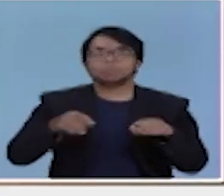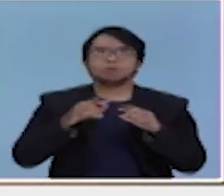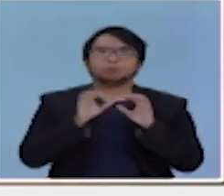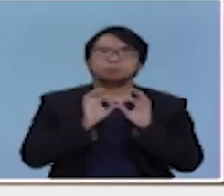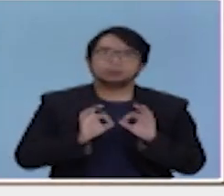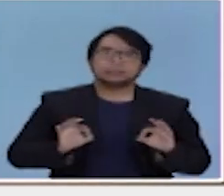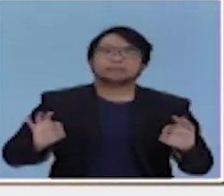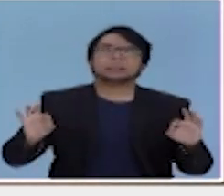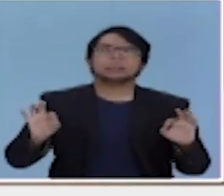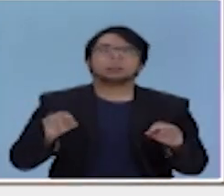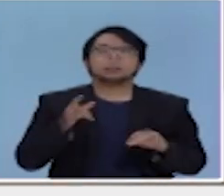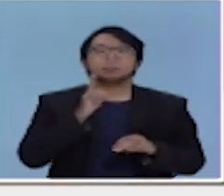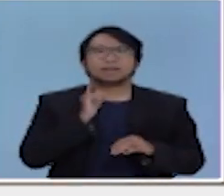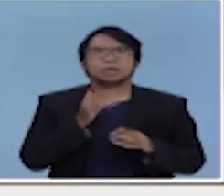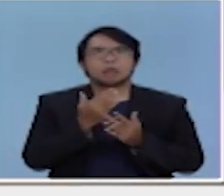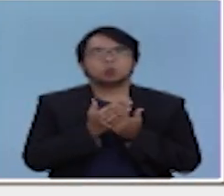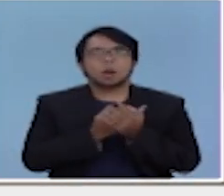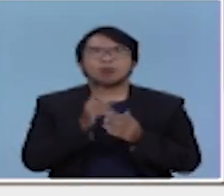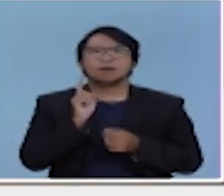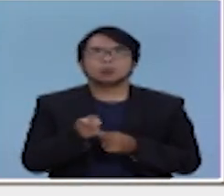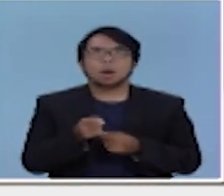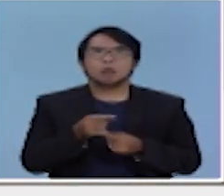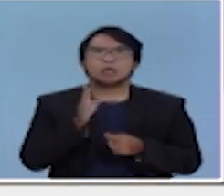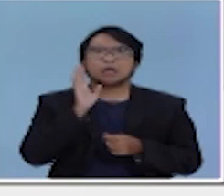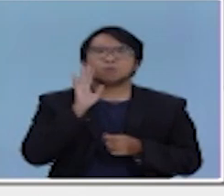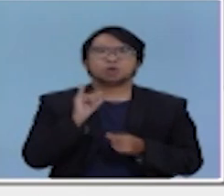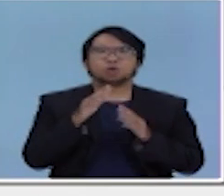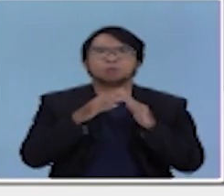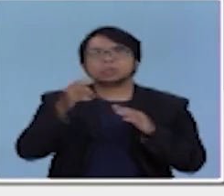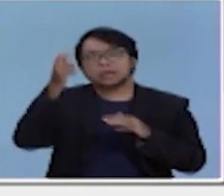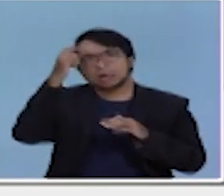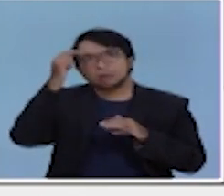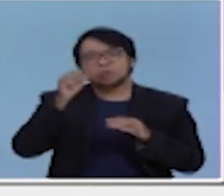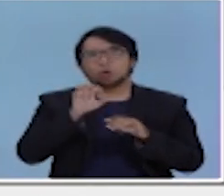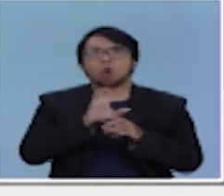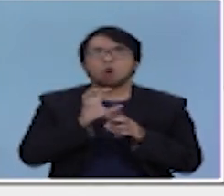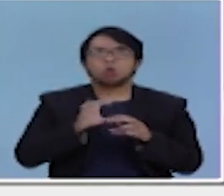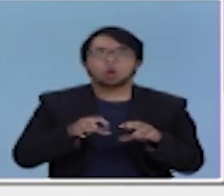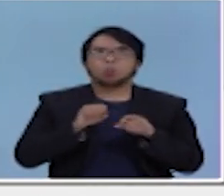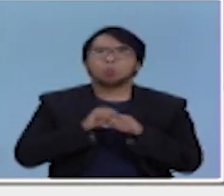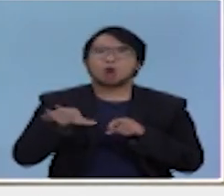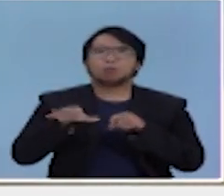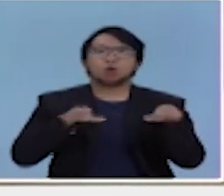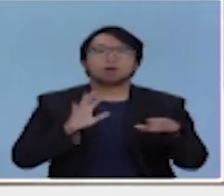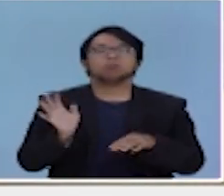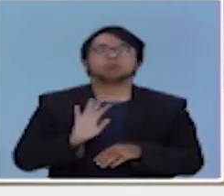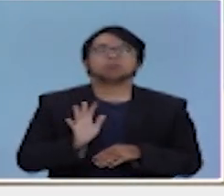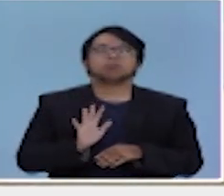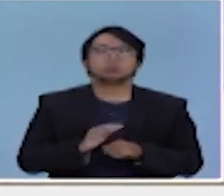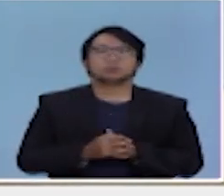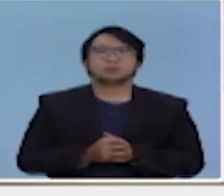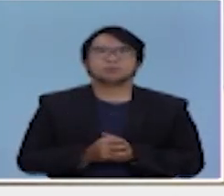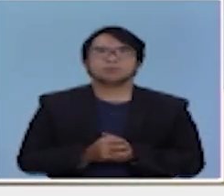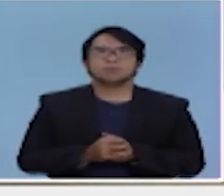jadi benar-benar dijaga banget kan karena mereka juga ngomong doang akan menularkan walaupun sebenarnya kalau sebenarnya tuh apa ya lebih